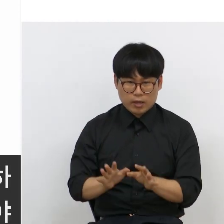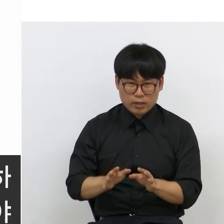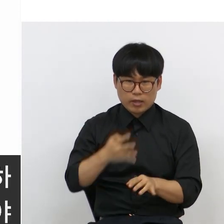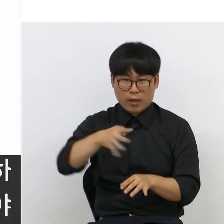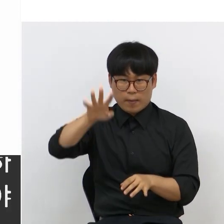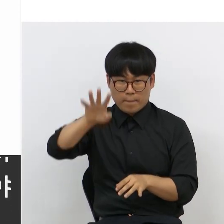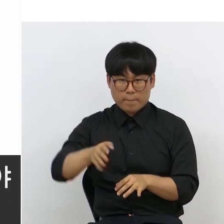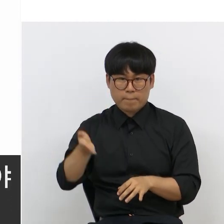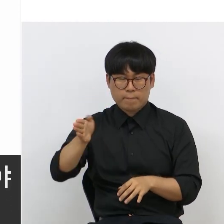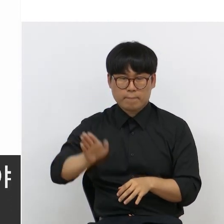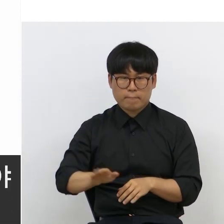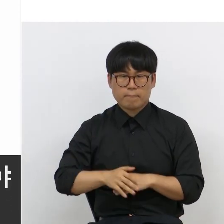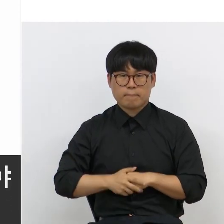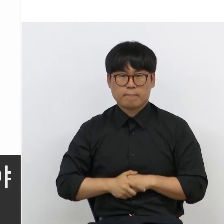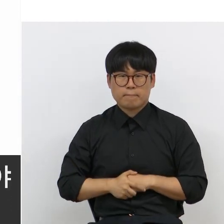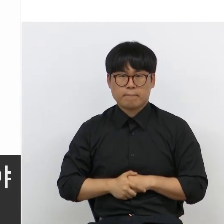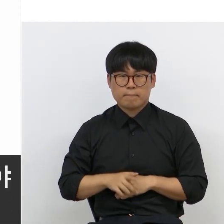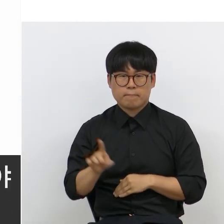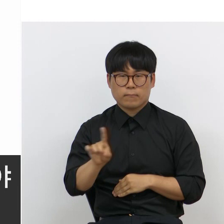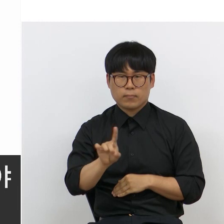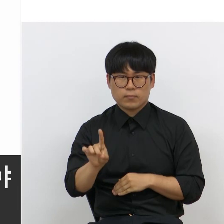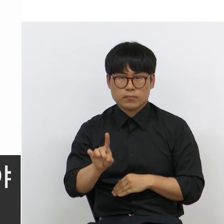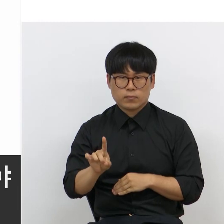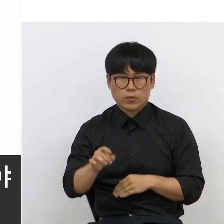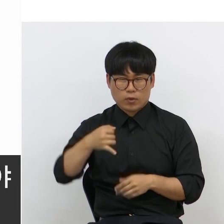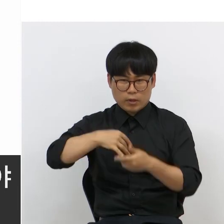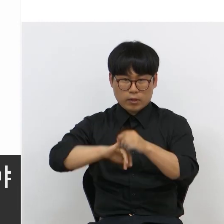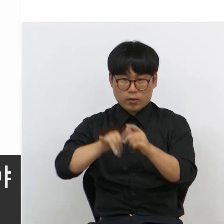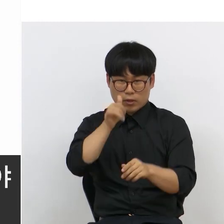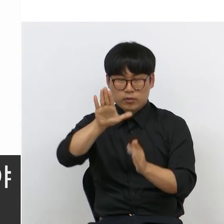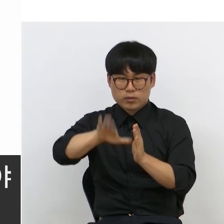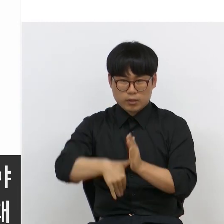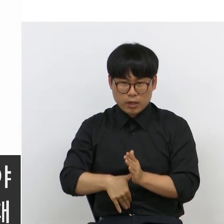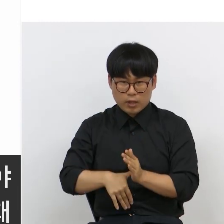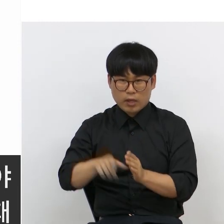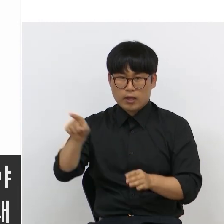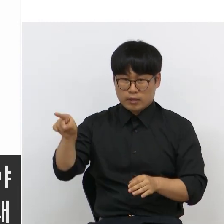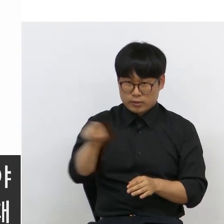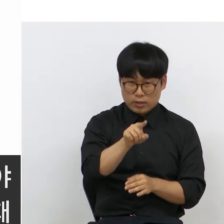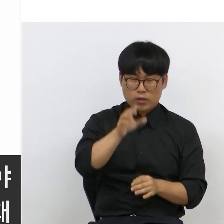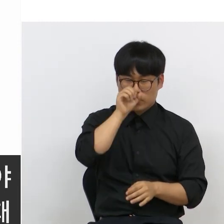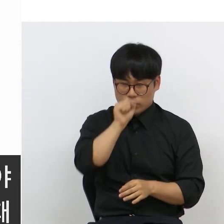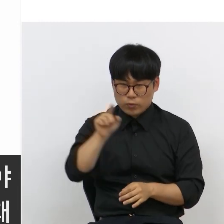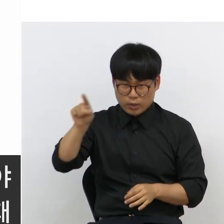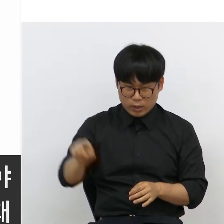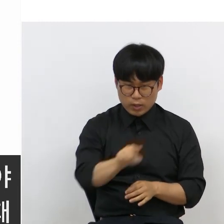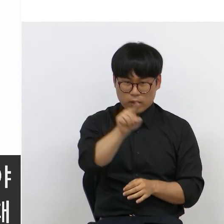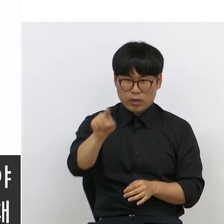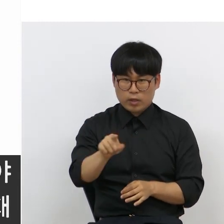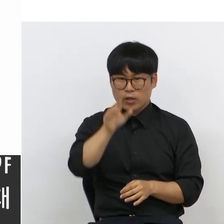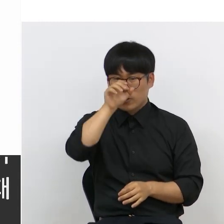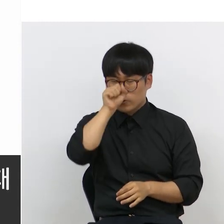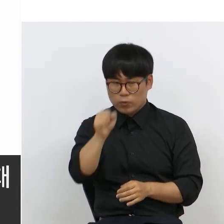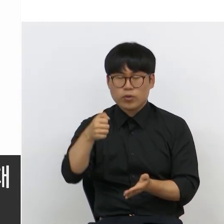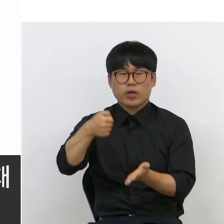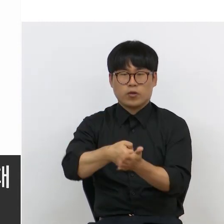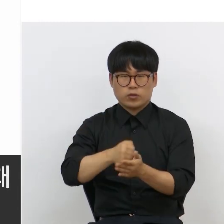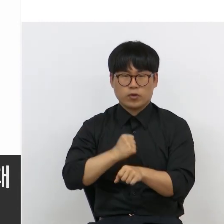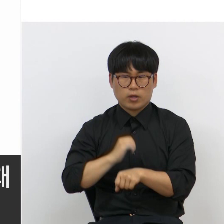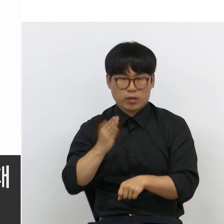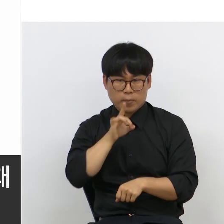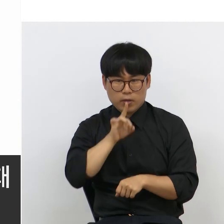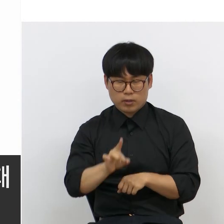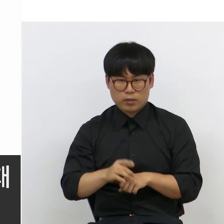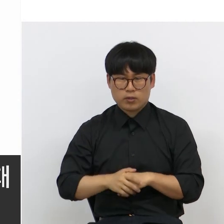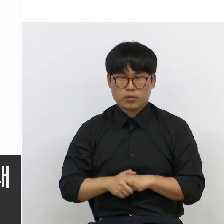어떤 기형이 있을 때 스트레이트한 게 좋으냐, 꼬부러진 게 좋으냐, 어느 회사 제품이 더 좋으냐 이런 이제 표가